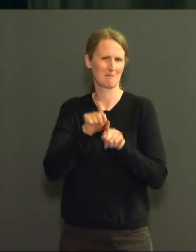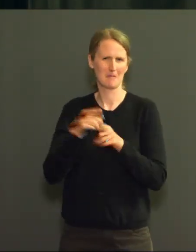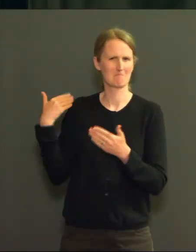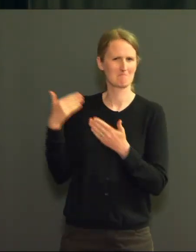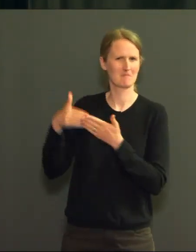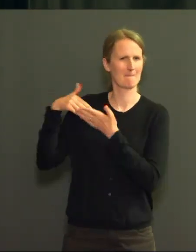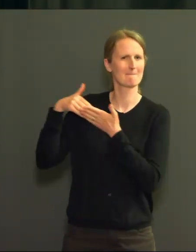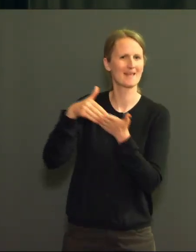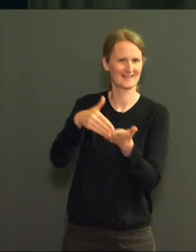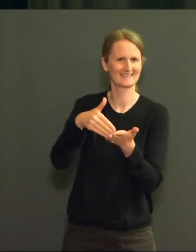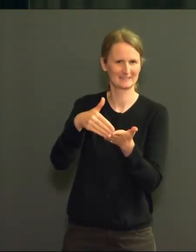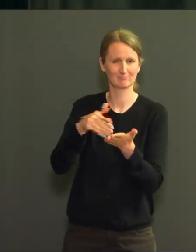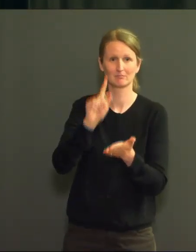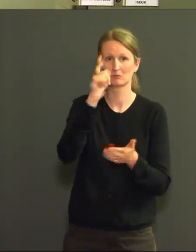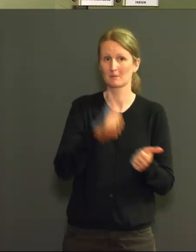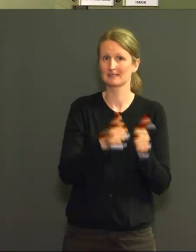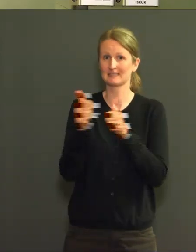Latem.